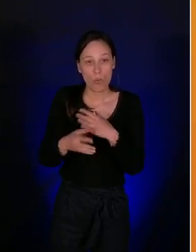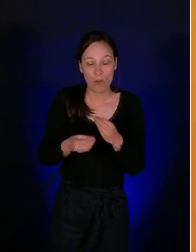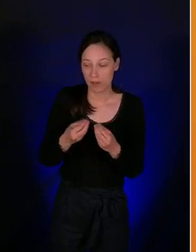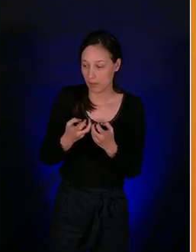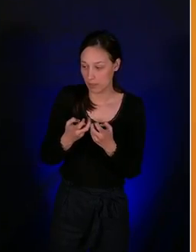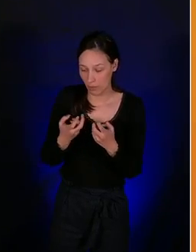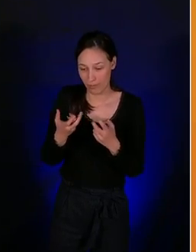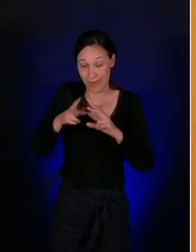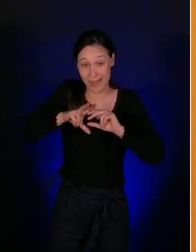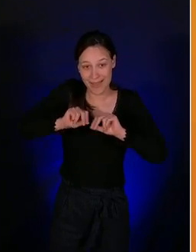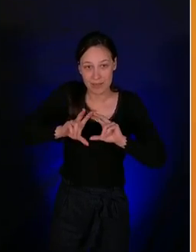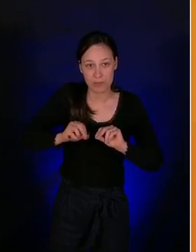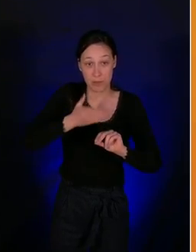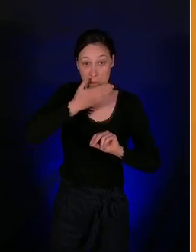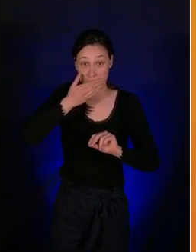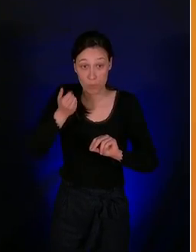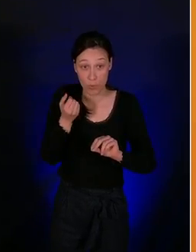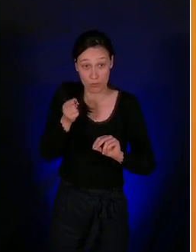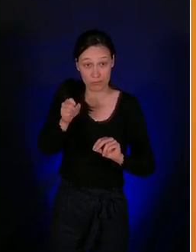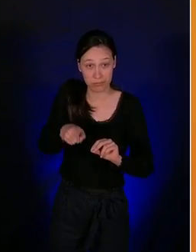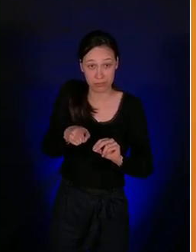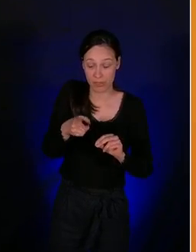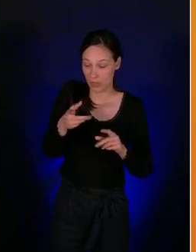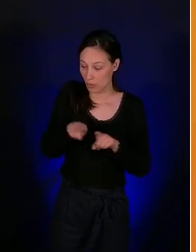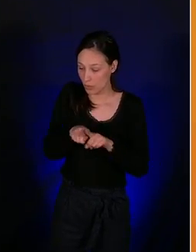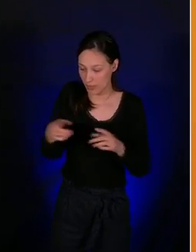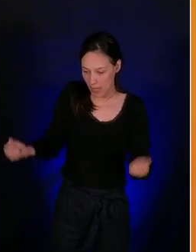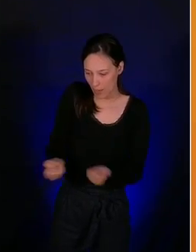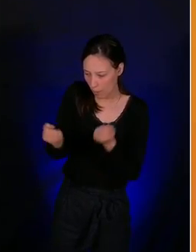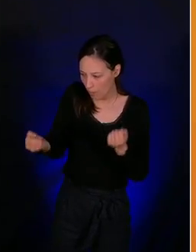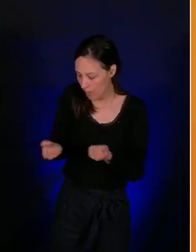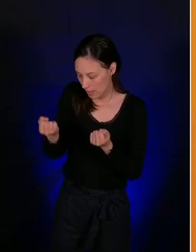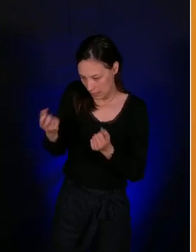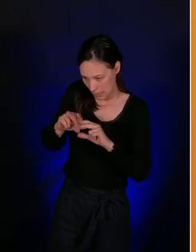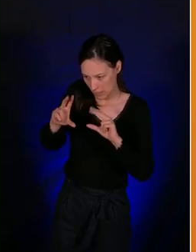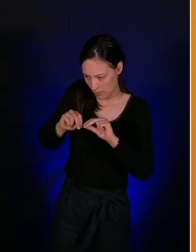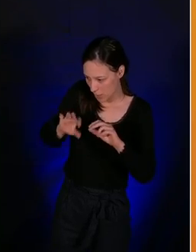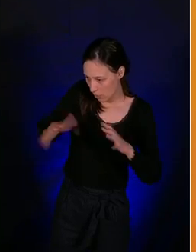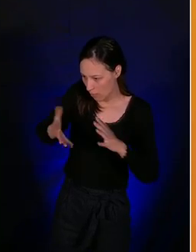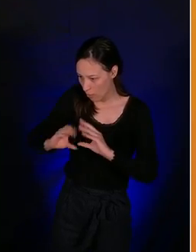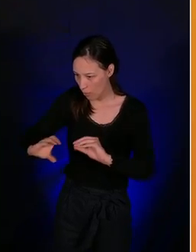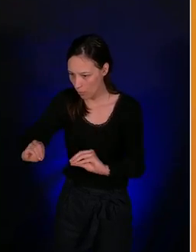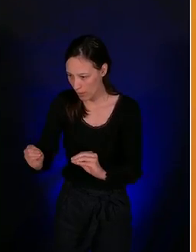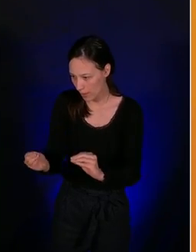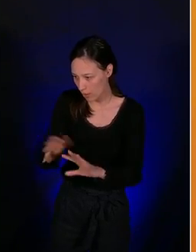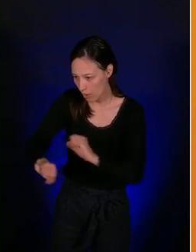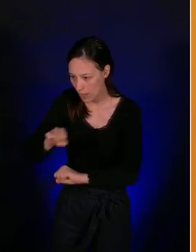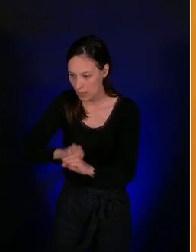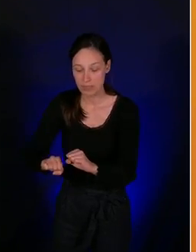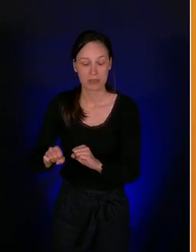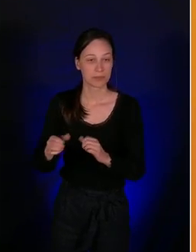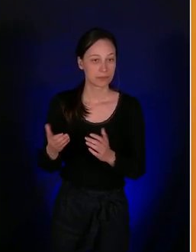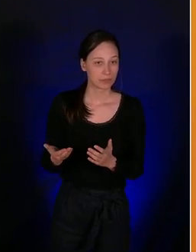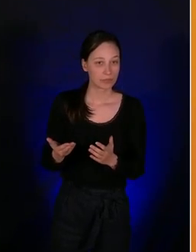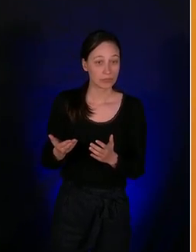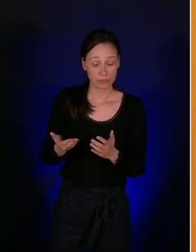d'information, d'explication et de mener la campagne sur sa mise en place effective. Ce que nous avons pris en compte